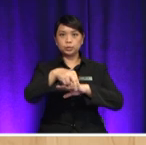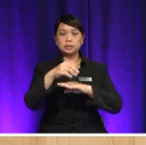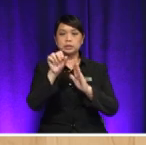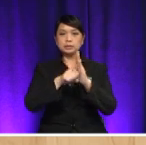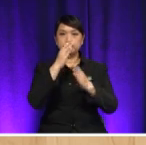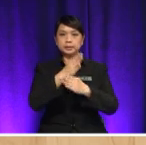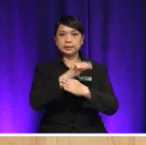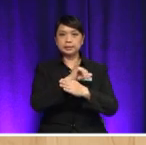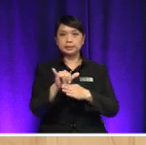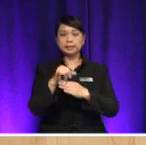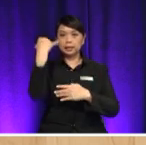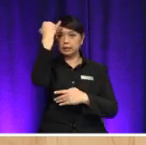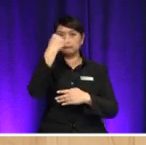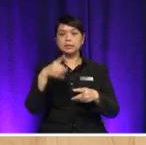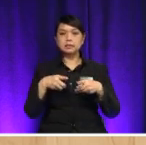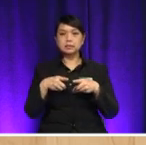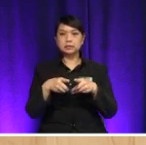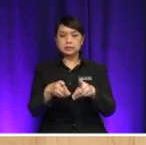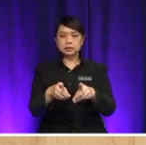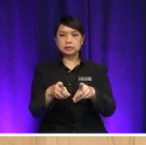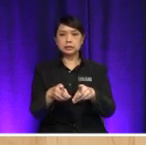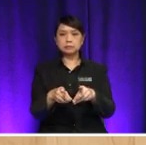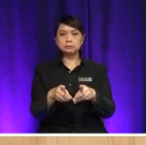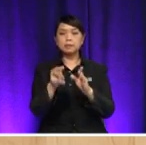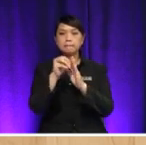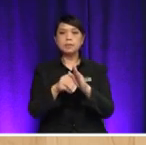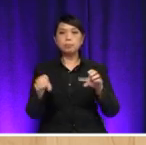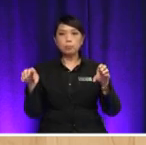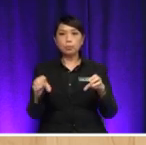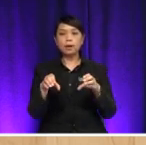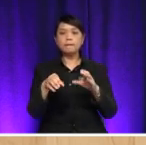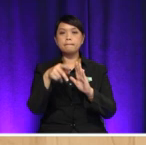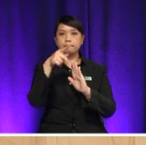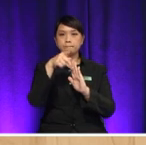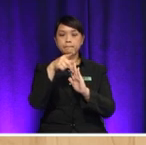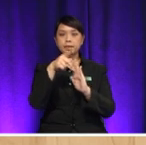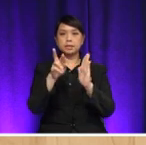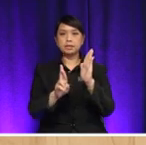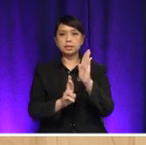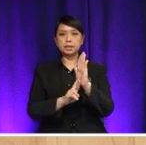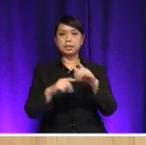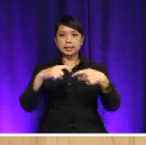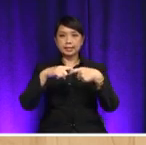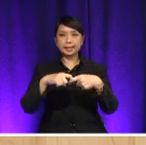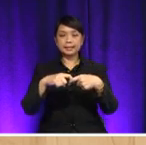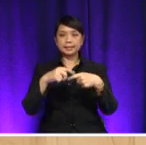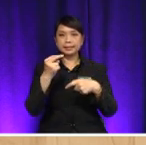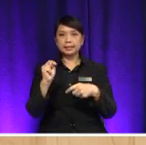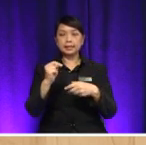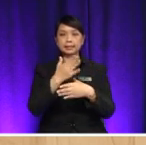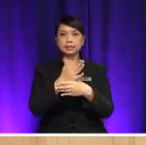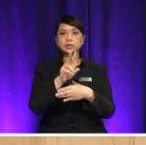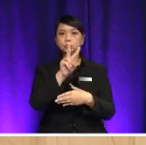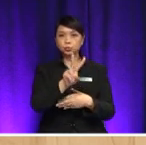sebenarnya Ivan sedang membuat secara tidak sedap Irfan sedang membuat berkaitan di dua data tuh